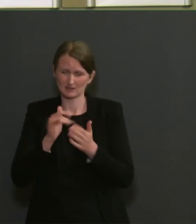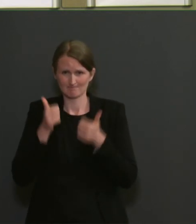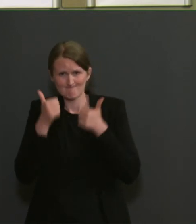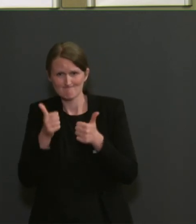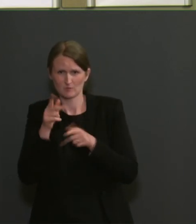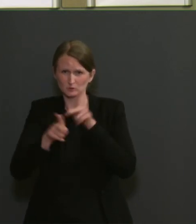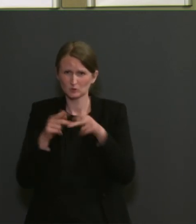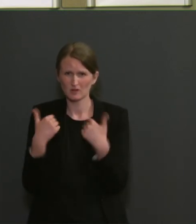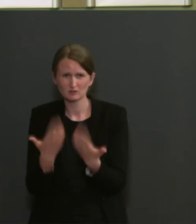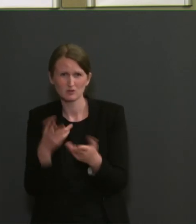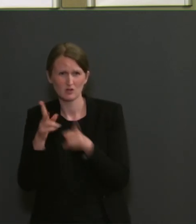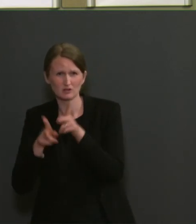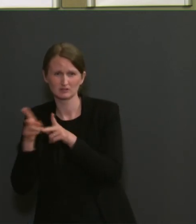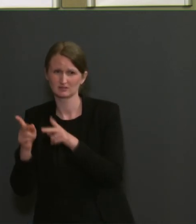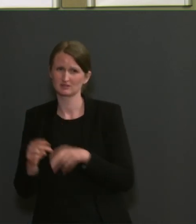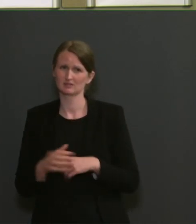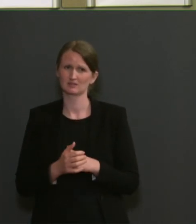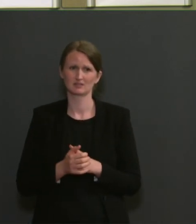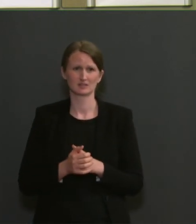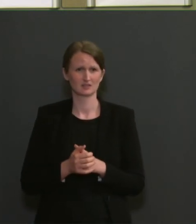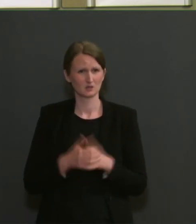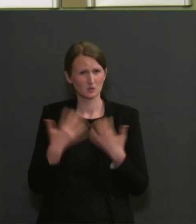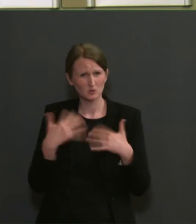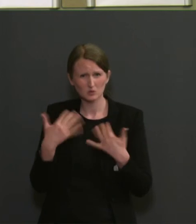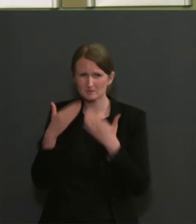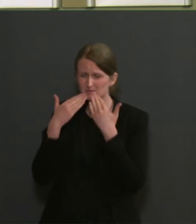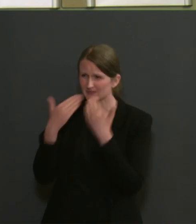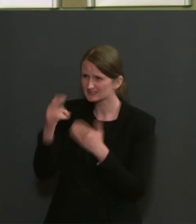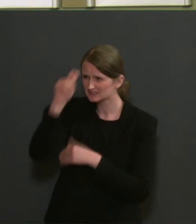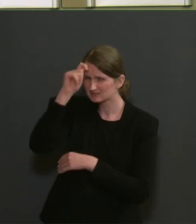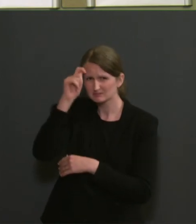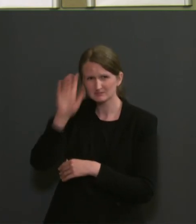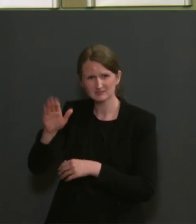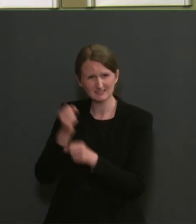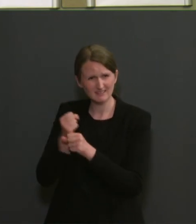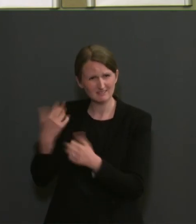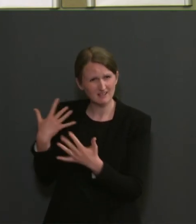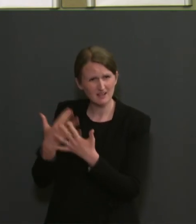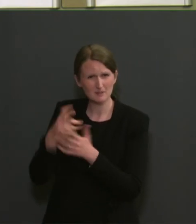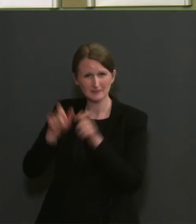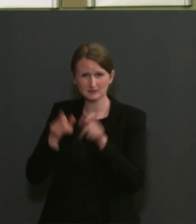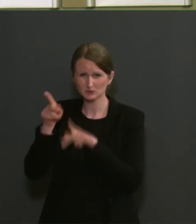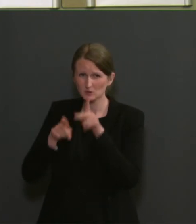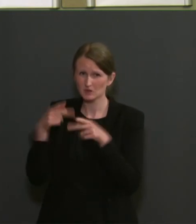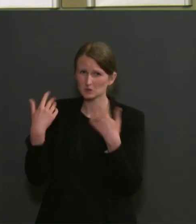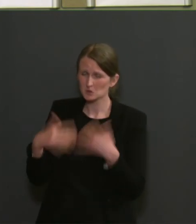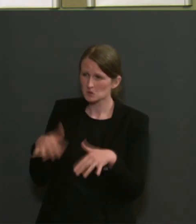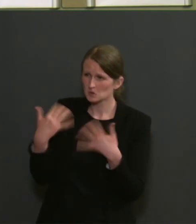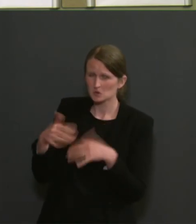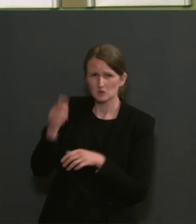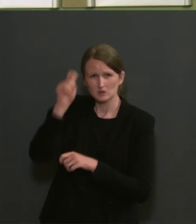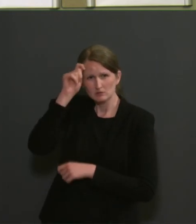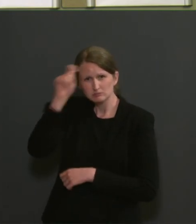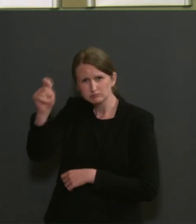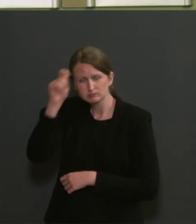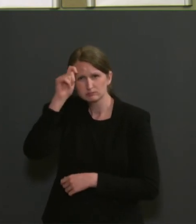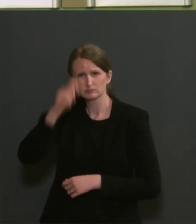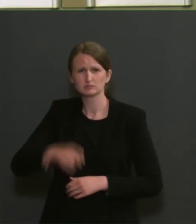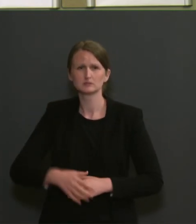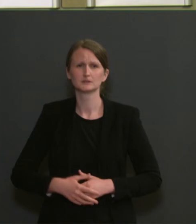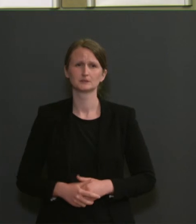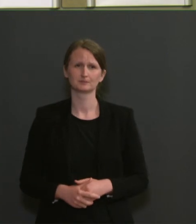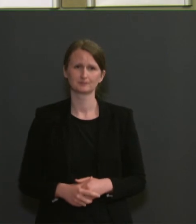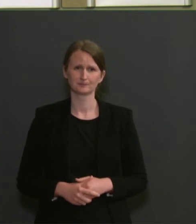vraiment à l'engagement du personnel soignant. Leur engagement est admirable, tout comme celui des nombreux bénévoles qui ont